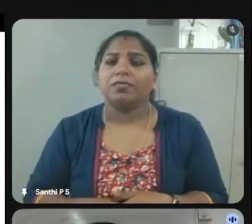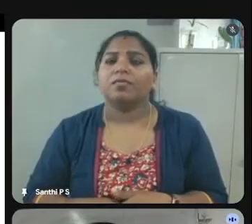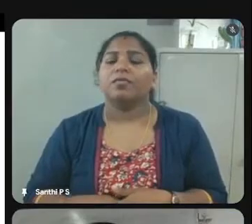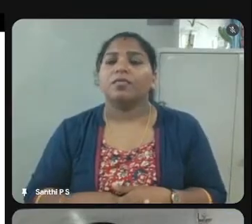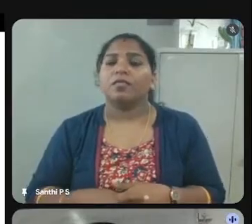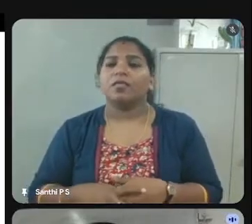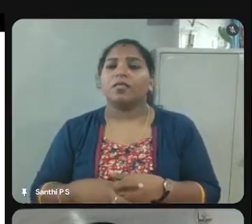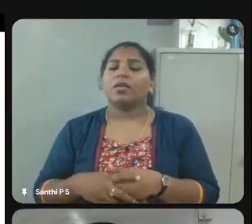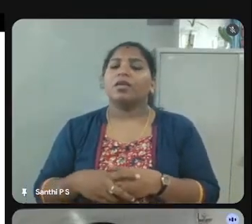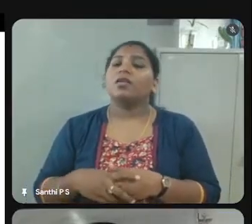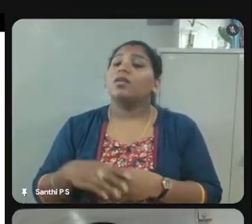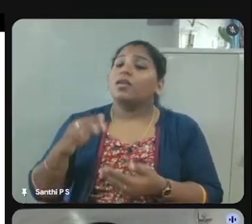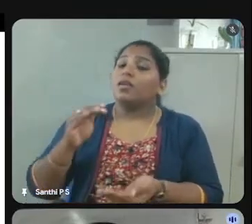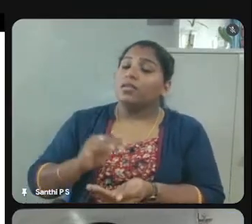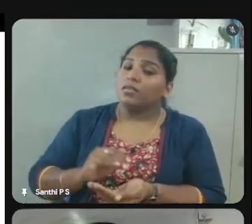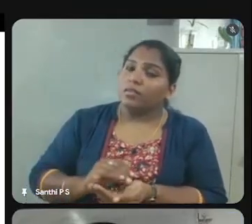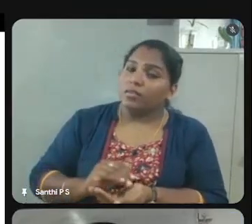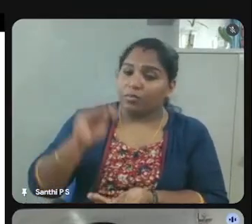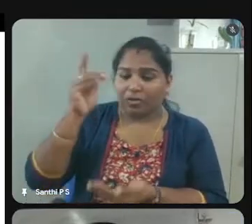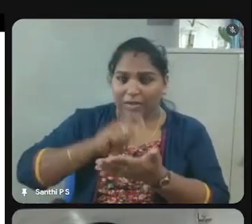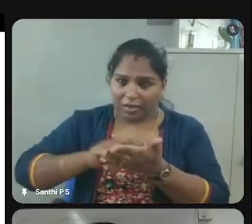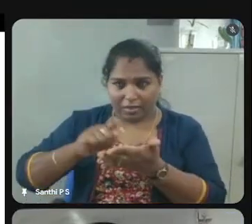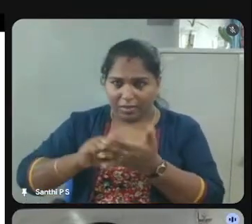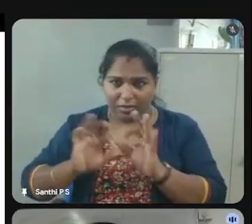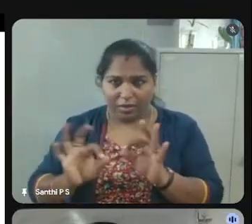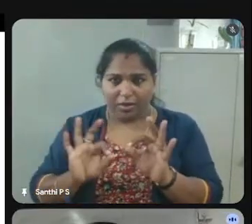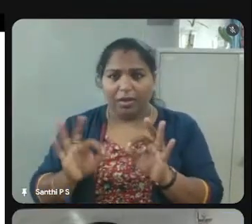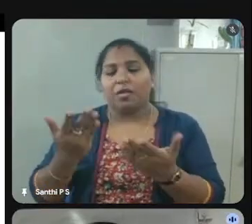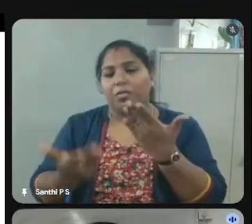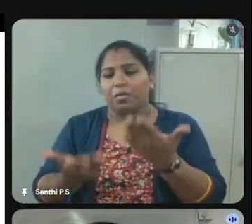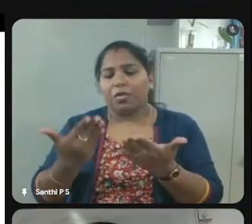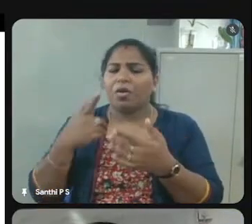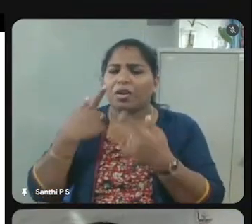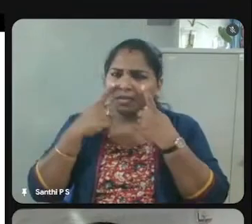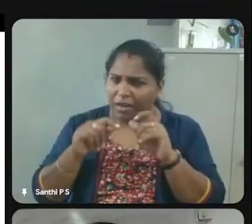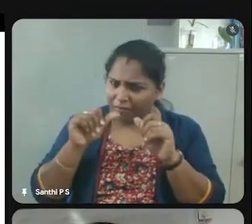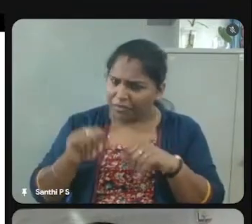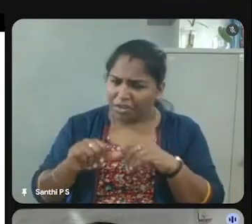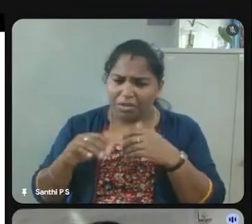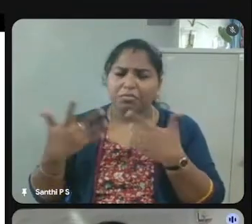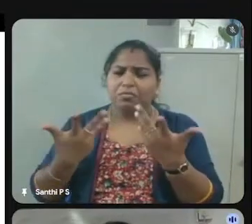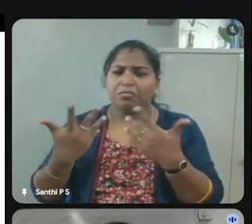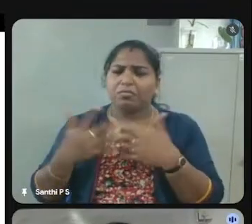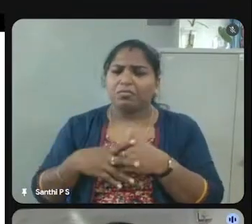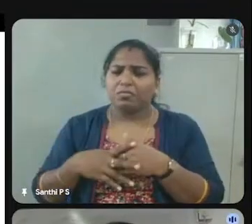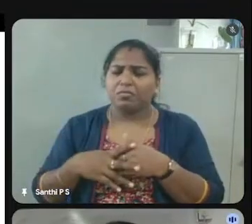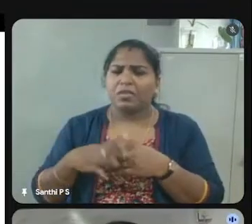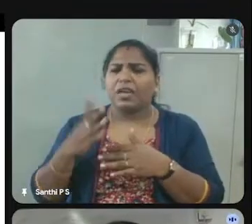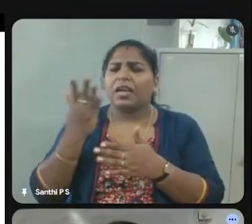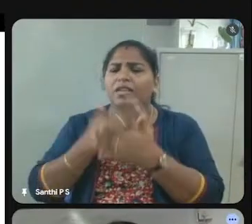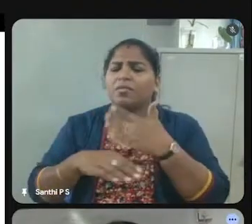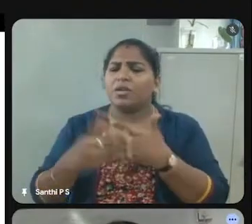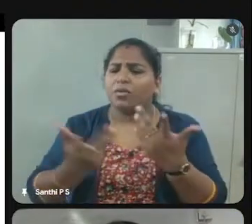ഞാനൊരു കാര്യം ചോദിച്ചിട്ട്, ഇപ്പൊ ചെറുപ്പം മുതലേ എഴുതുന്നില്ല എന്നുള്ളത് കൊണ്ടായിരിക്കും ഇനി എഴുതാൻ പറ്റാത്തത്? അവൻ ശ്രമിക്കാത്തതുകൊണ്ടായിരിക്കും. ഏത് തരം ഭിന്നശേഷിയാണോ